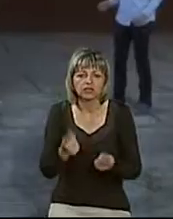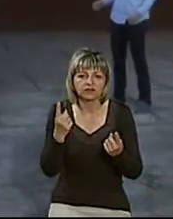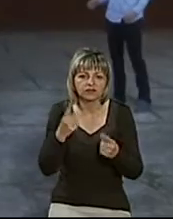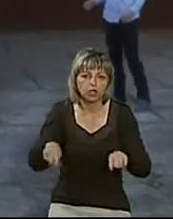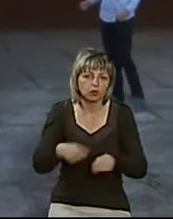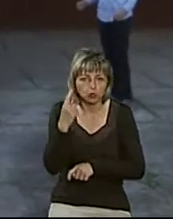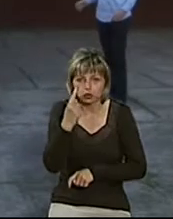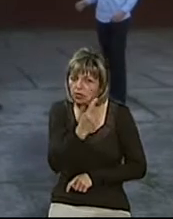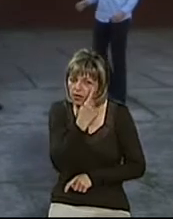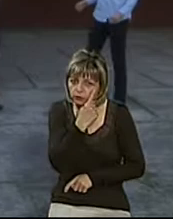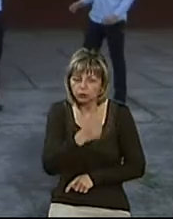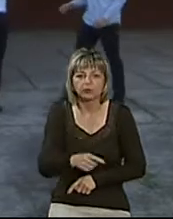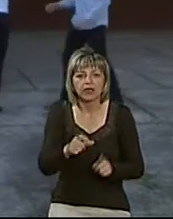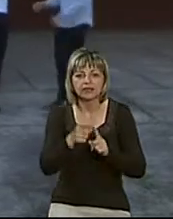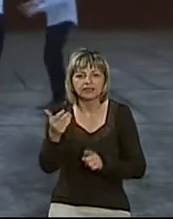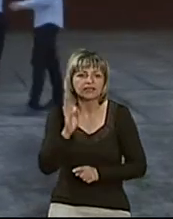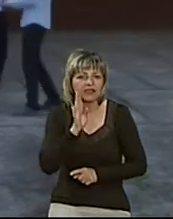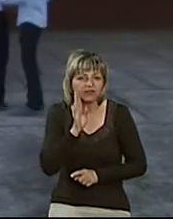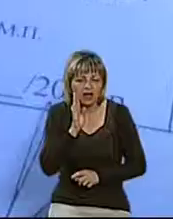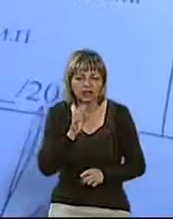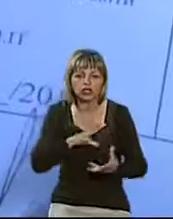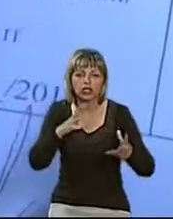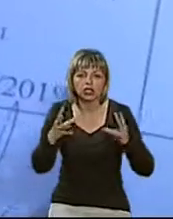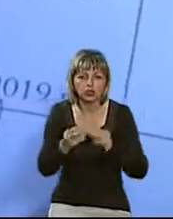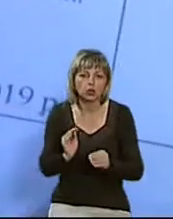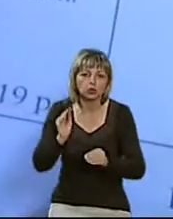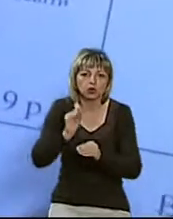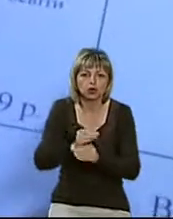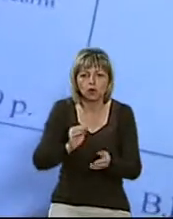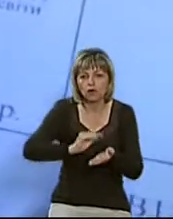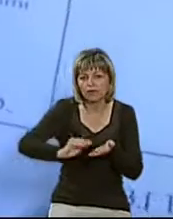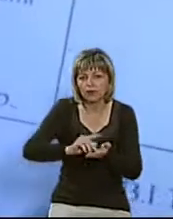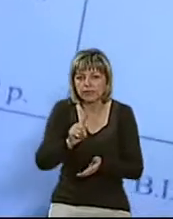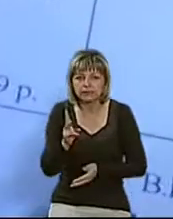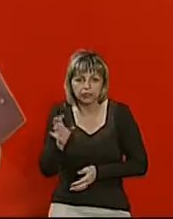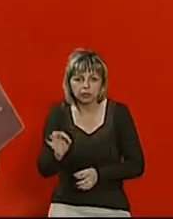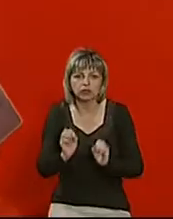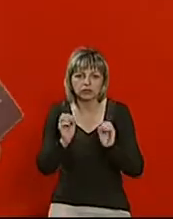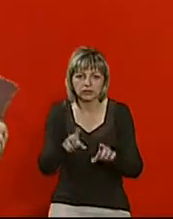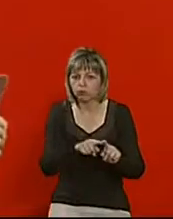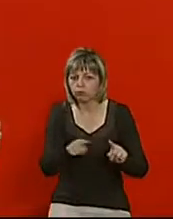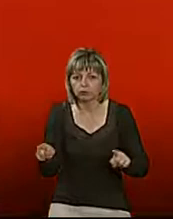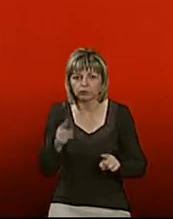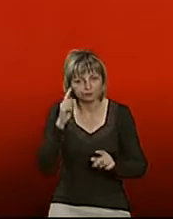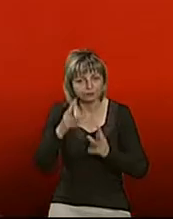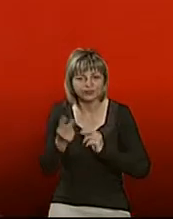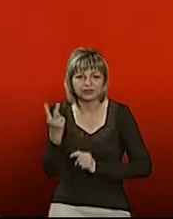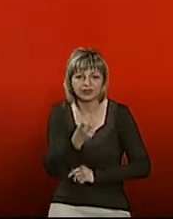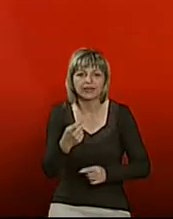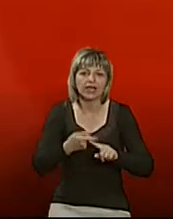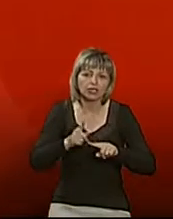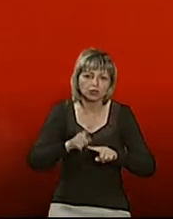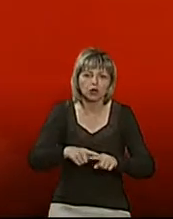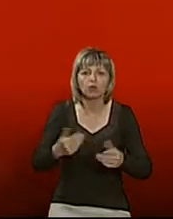зору. Зі слів Алли Корнейко, результати додаткової сесії будуть орієнтовно за 2 тижні. На цьому інформаційний випуск на